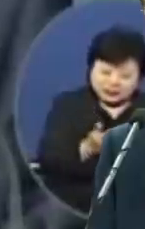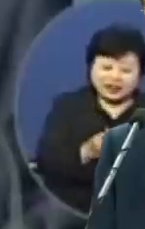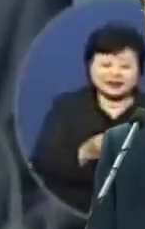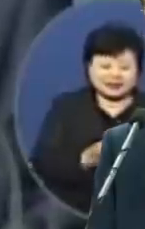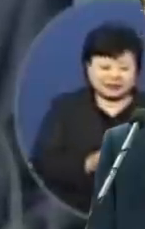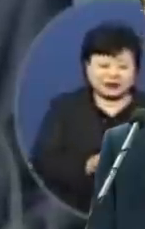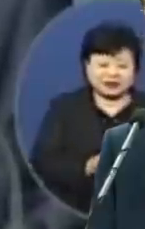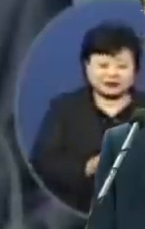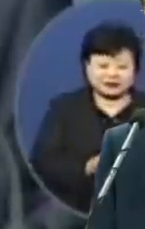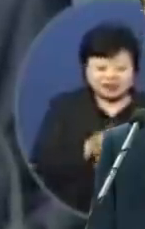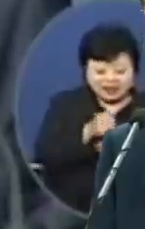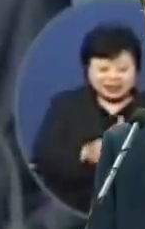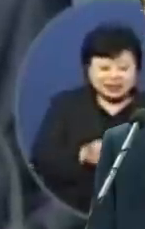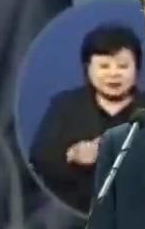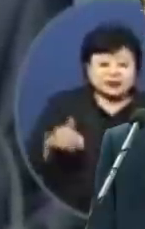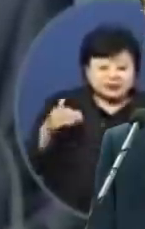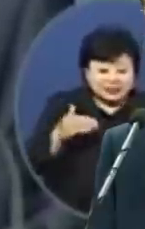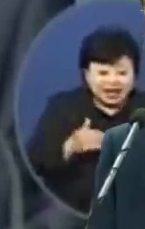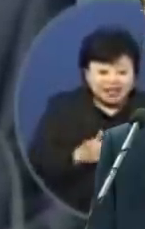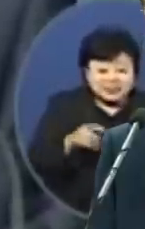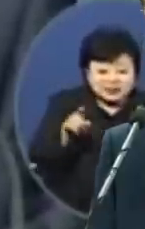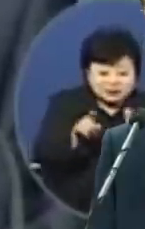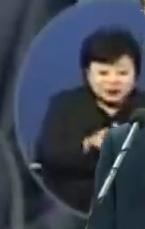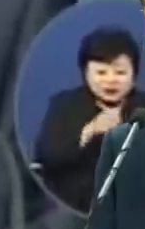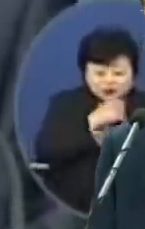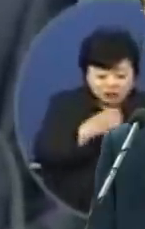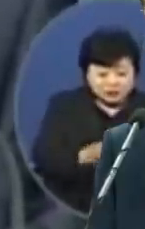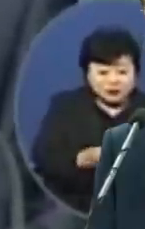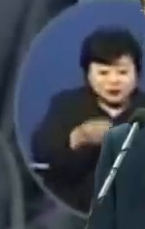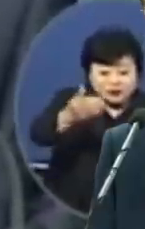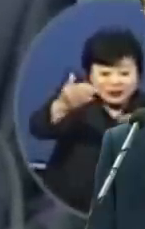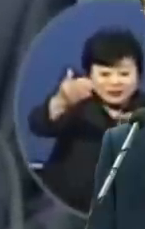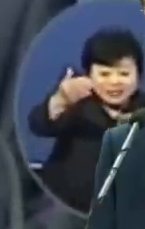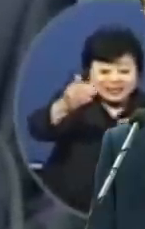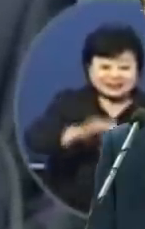그러므로 하나님을 끝까지 믿으시기를 주의 이름으로 축원합니다.